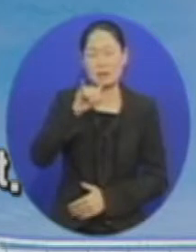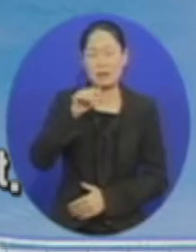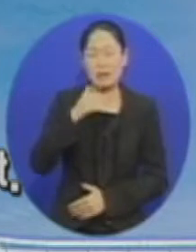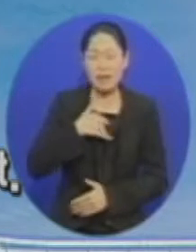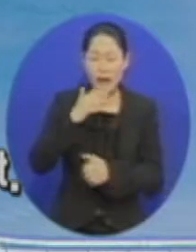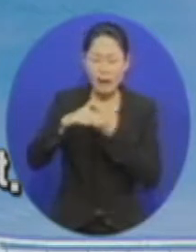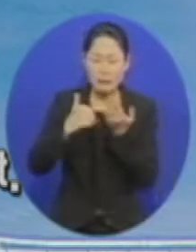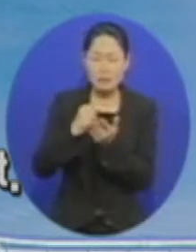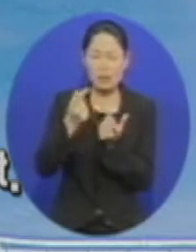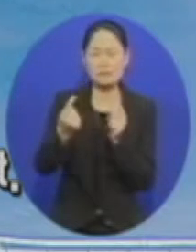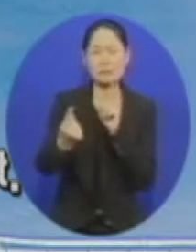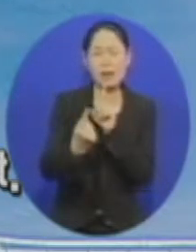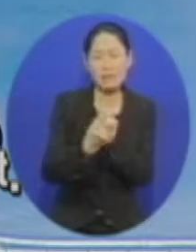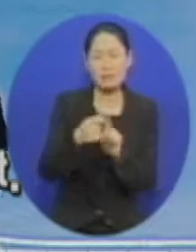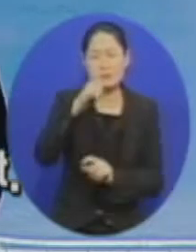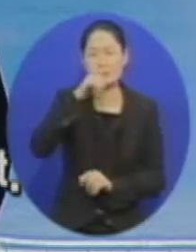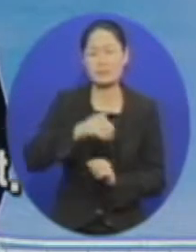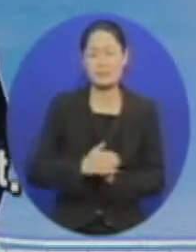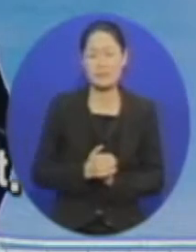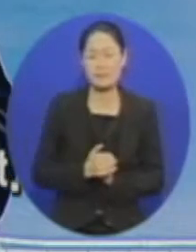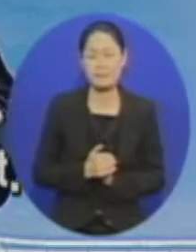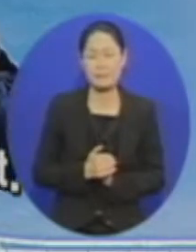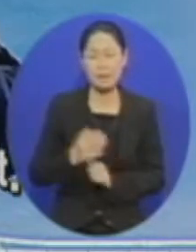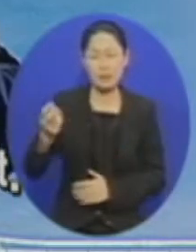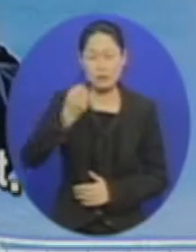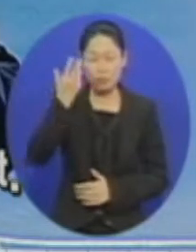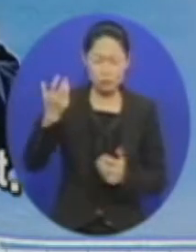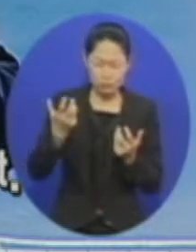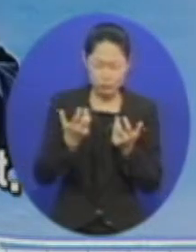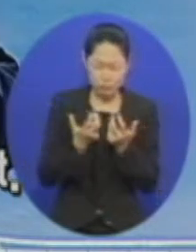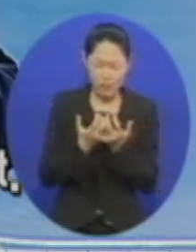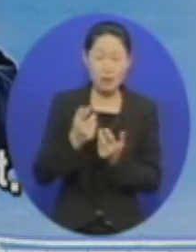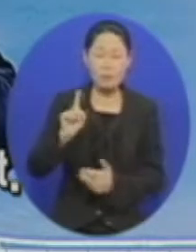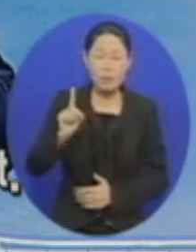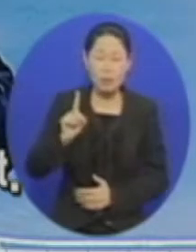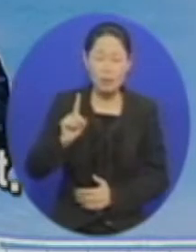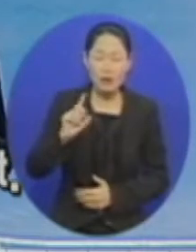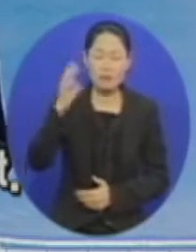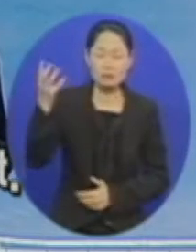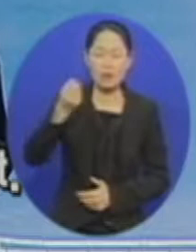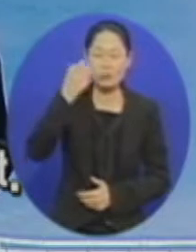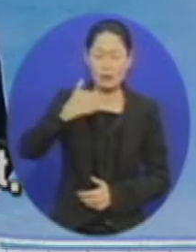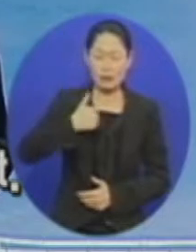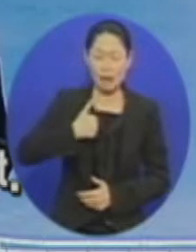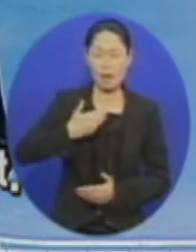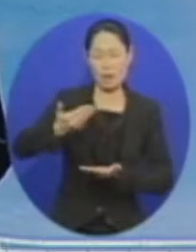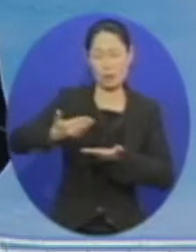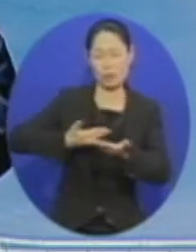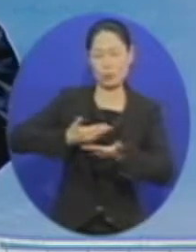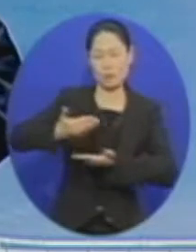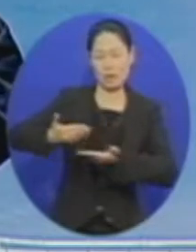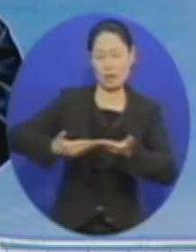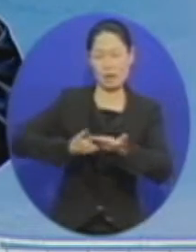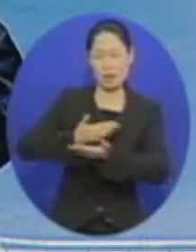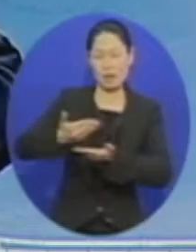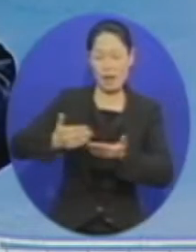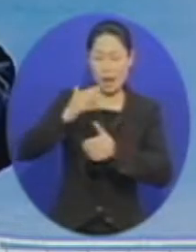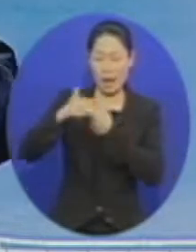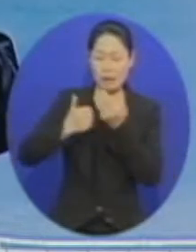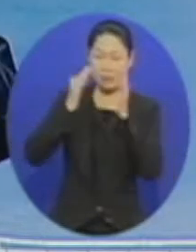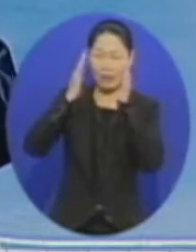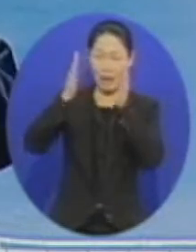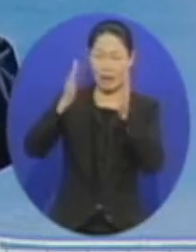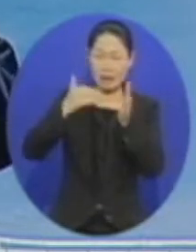거예요 성령충만 함은 성령님과 나의 교재 요 하나님을 향한 내